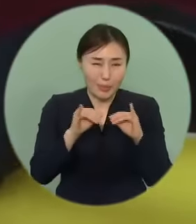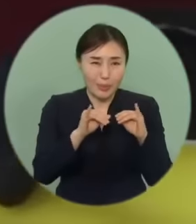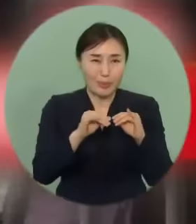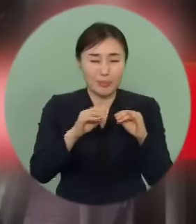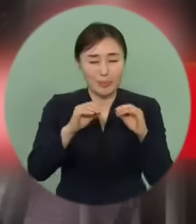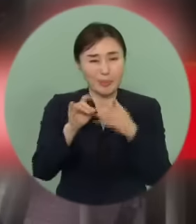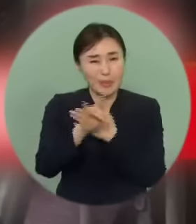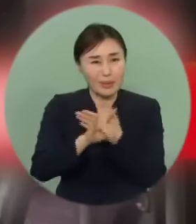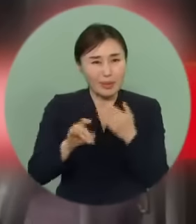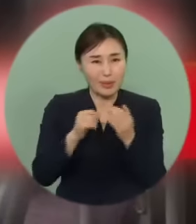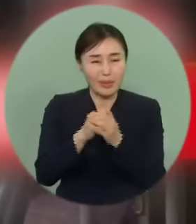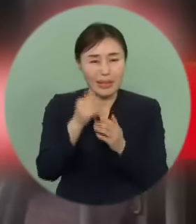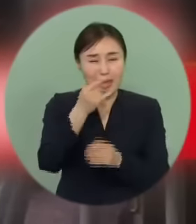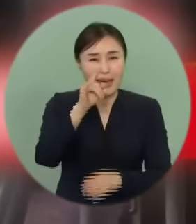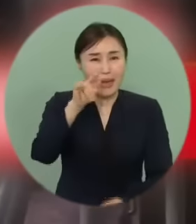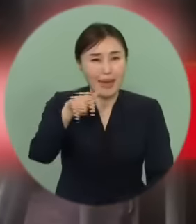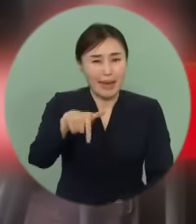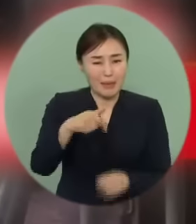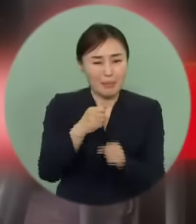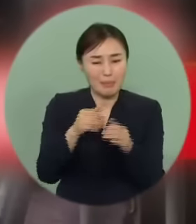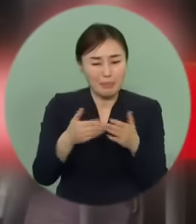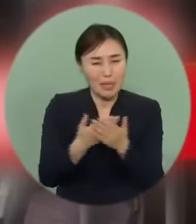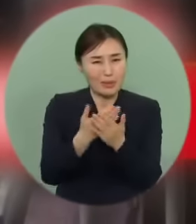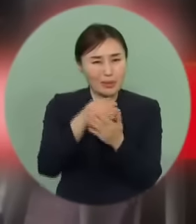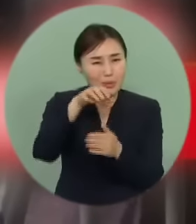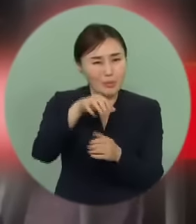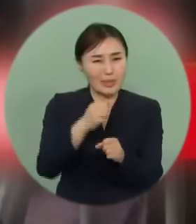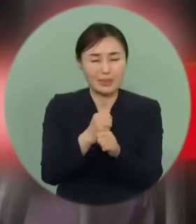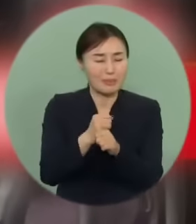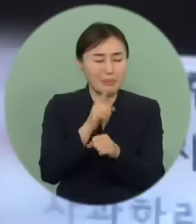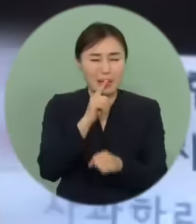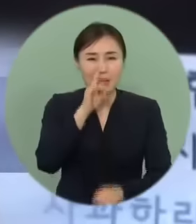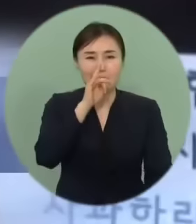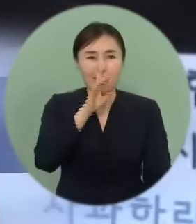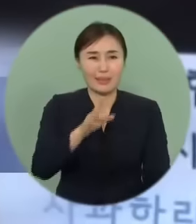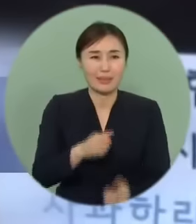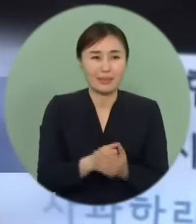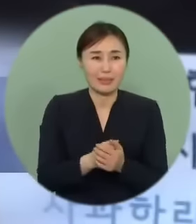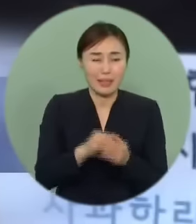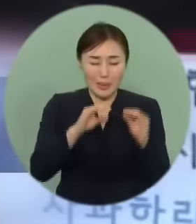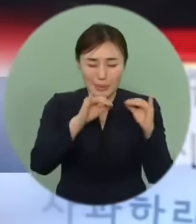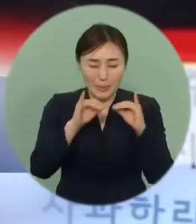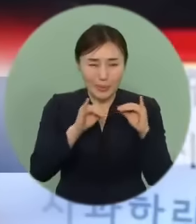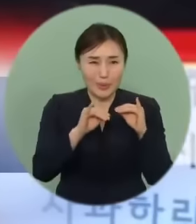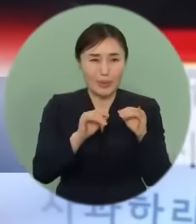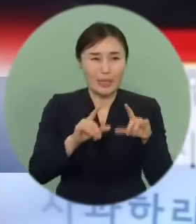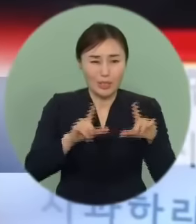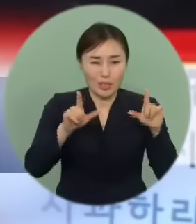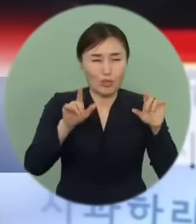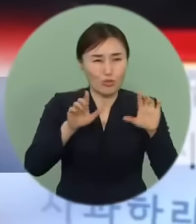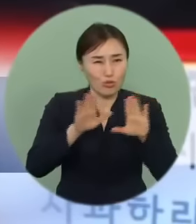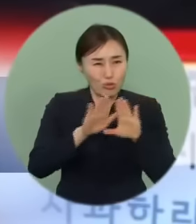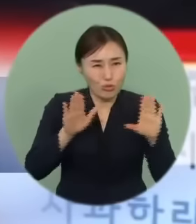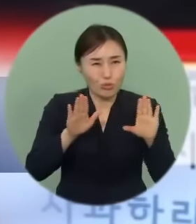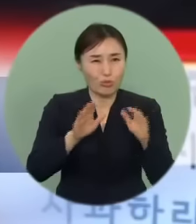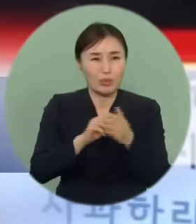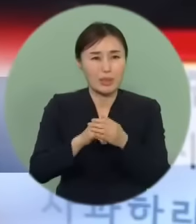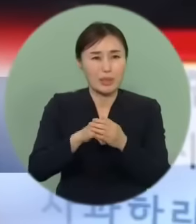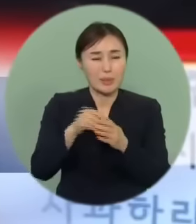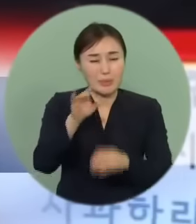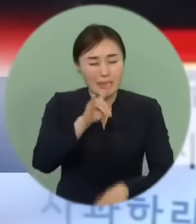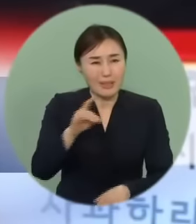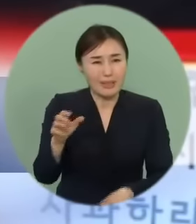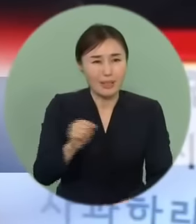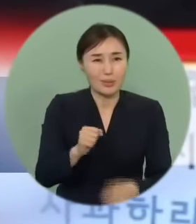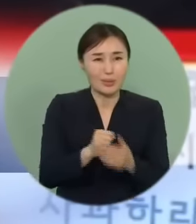핑계로 핵발전소를 만드는 것은 말이 안 된다는 겁니다. 미세먼지와 기후변화를 핑계로 핵발전소를 다시